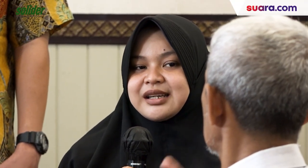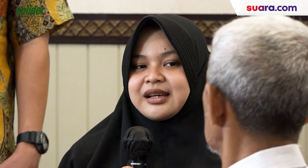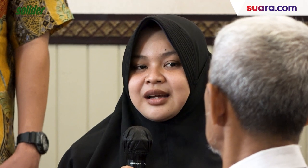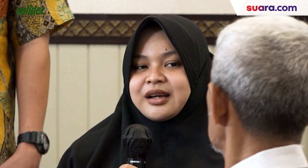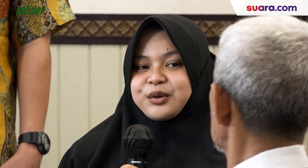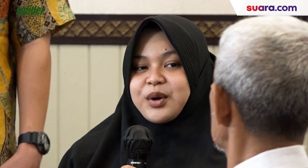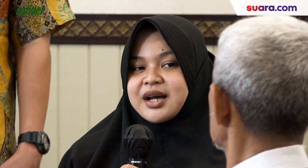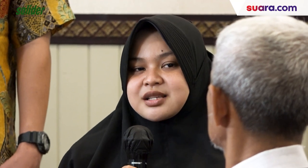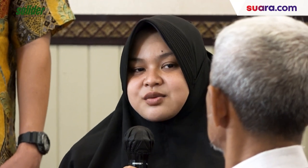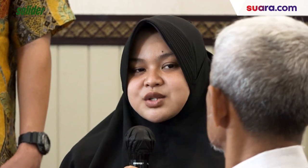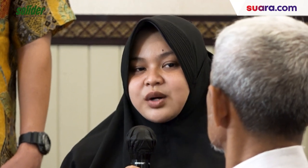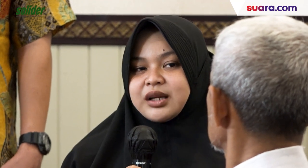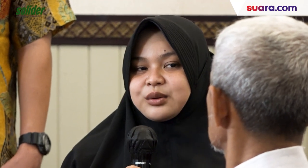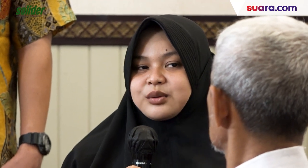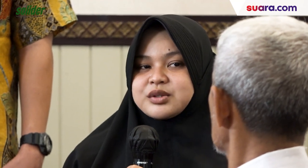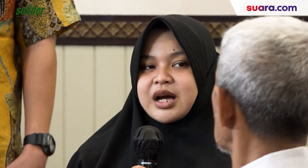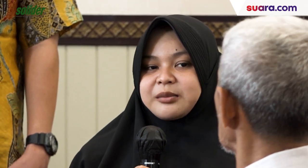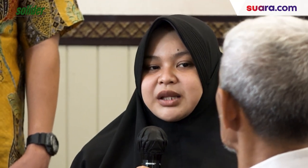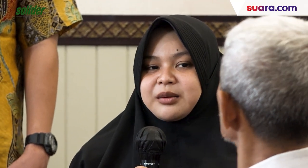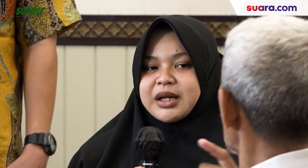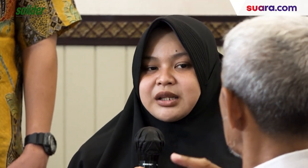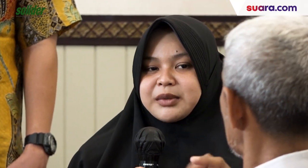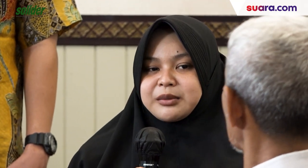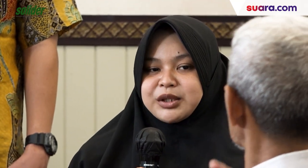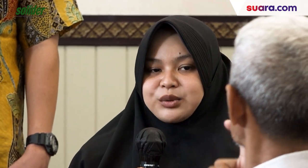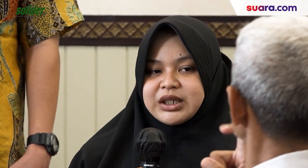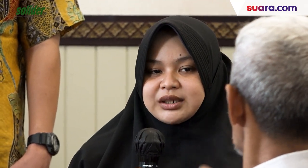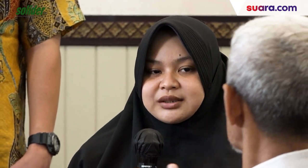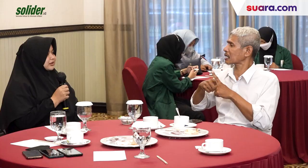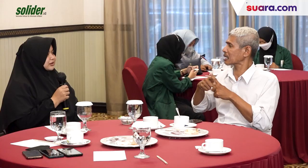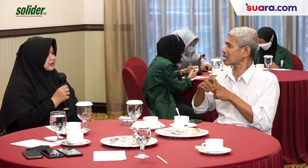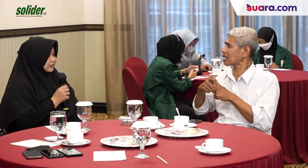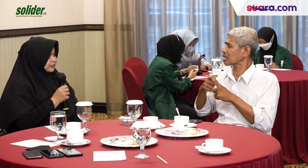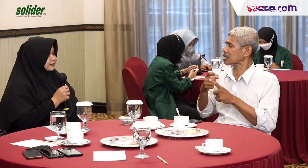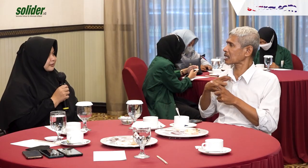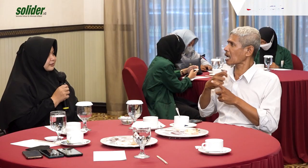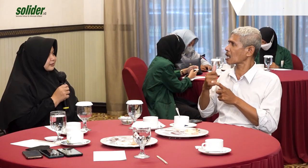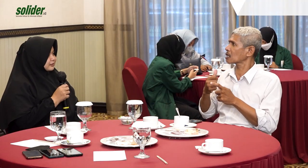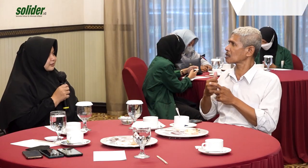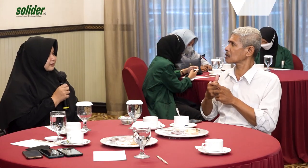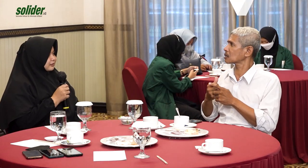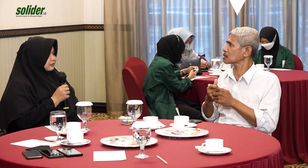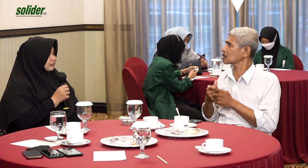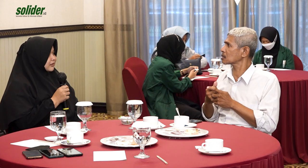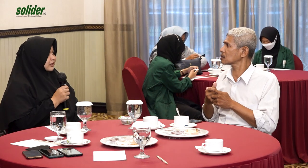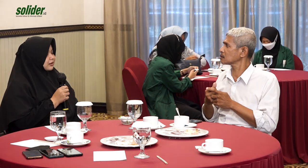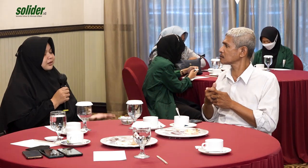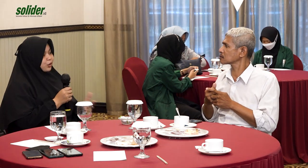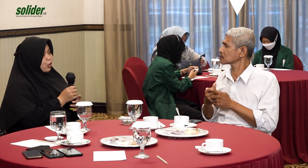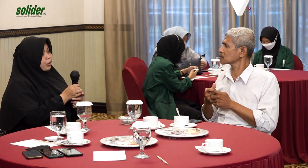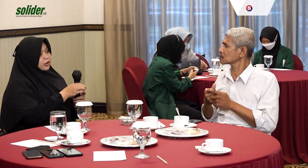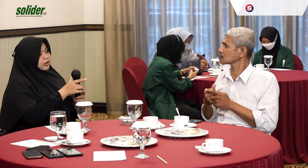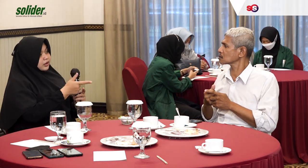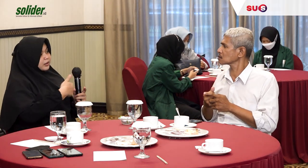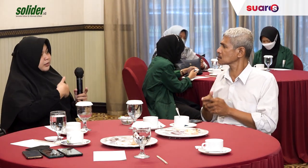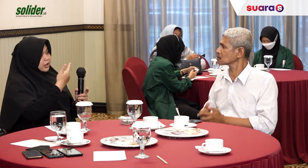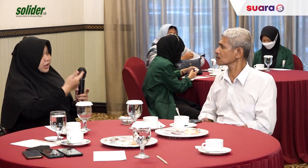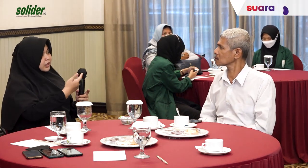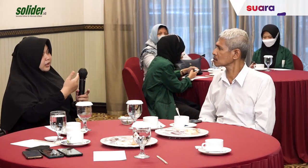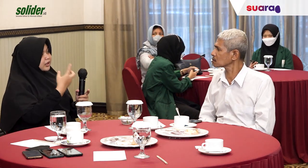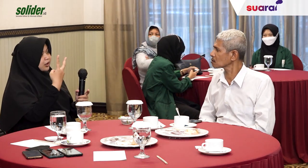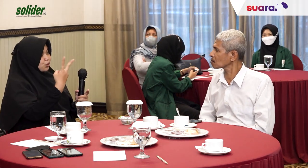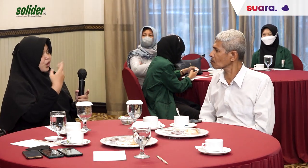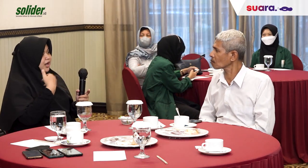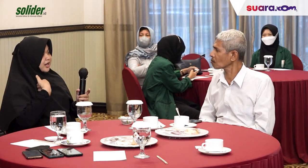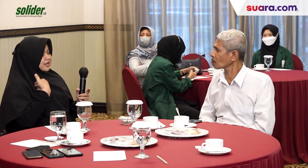isyaratnya Jadi dua access visual itu sangat penting bagi teman-teman tulude konteksnya berarti bangsa early ada